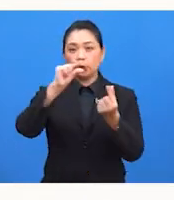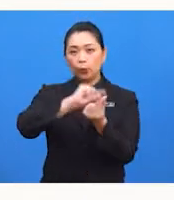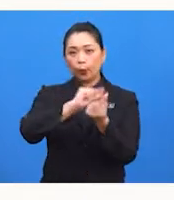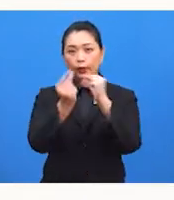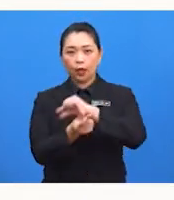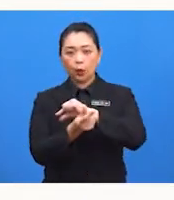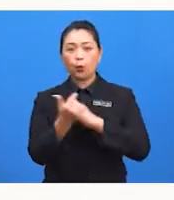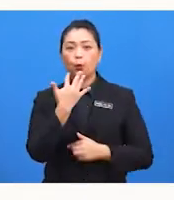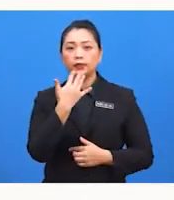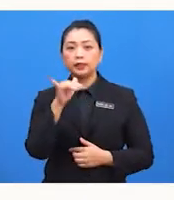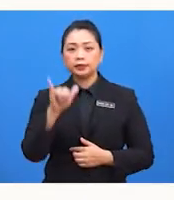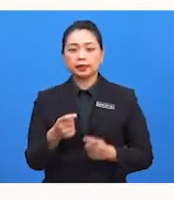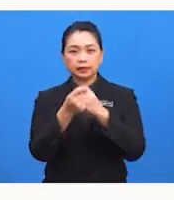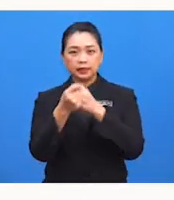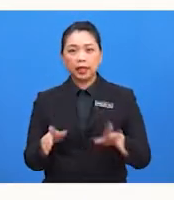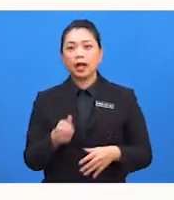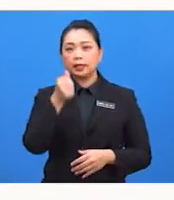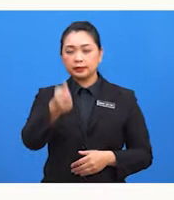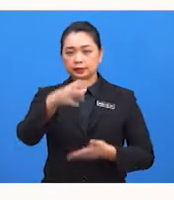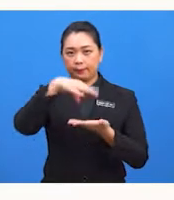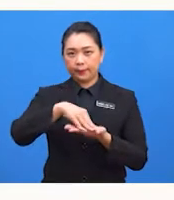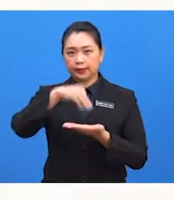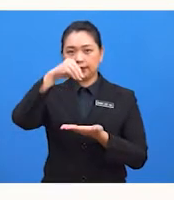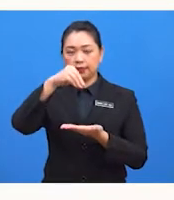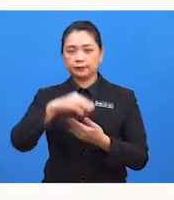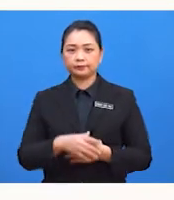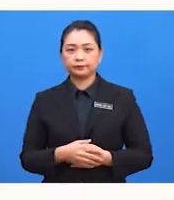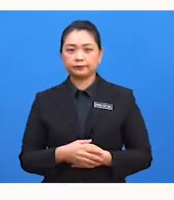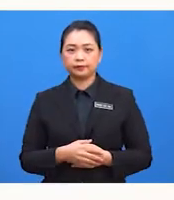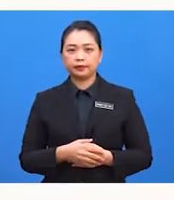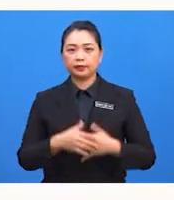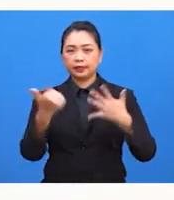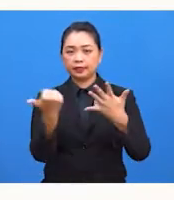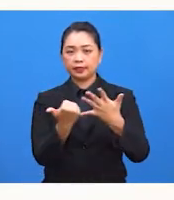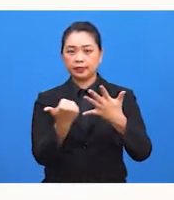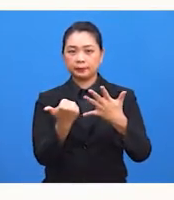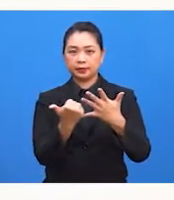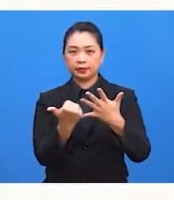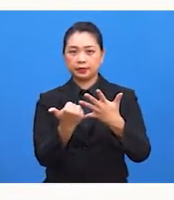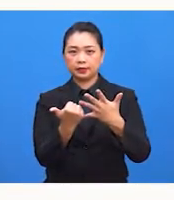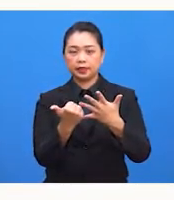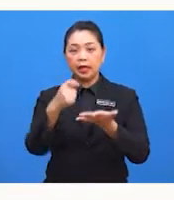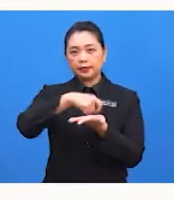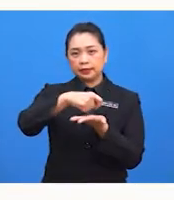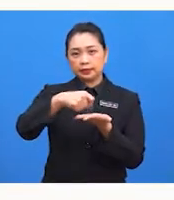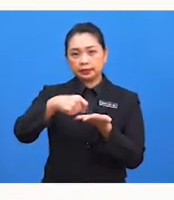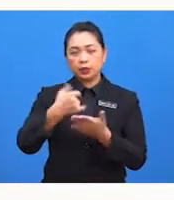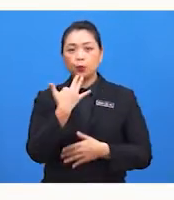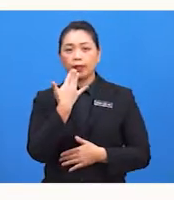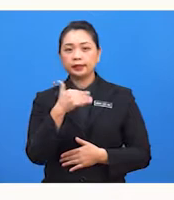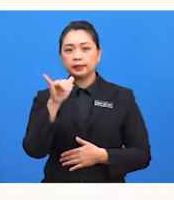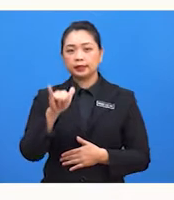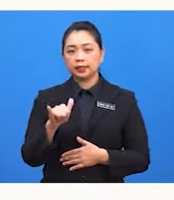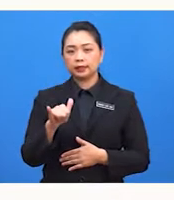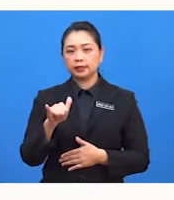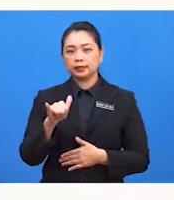pelajari. Dan yang kelima, nyatakan warna yang tergolong dalam suhu warna